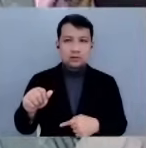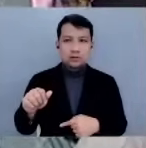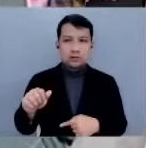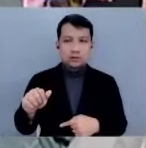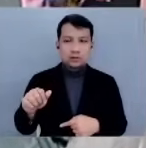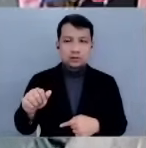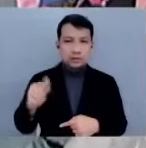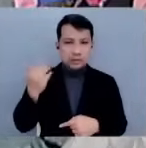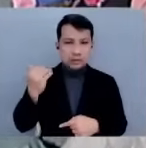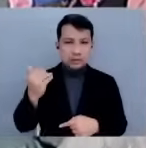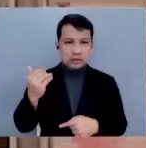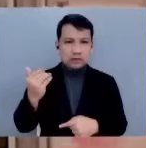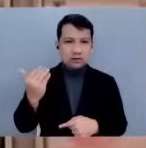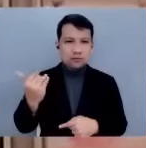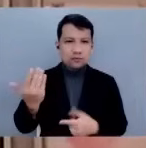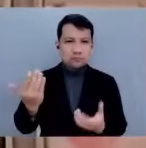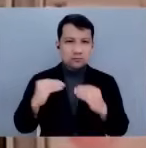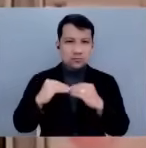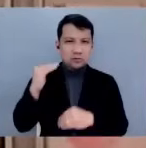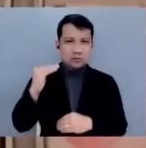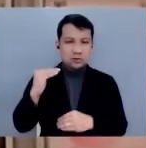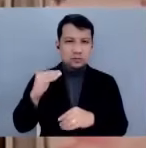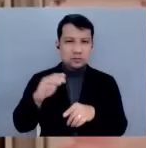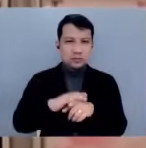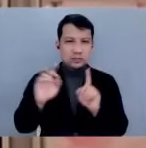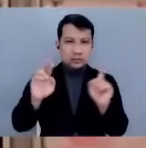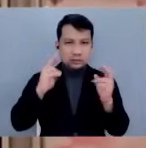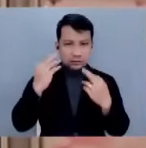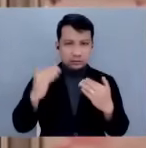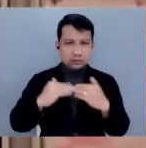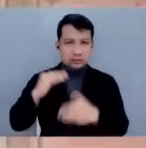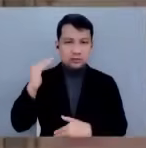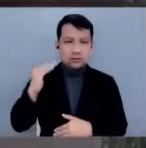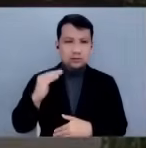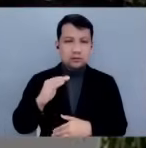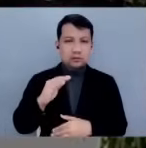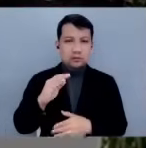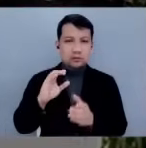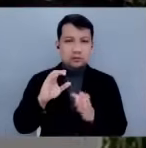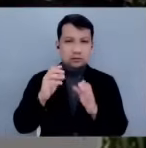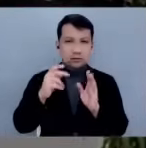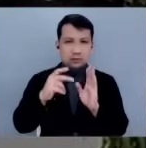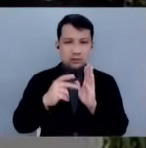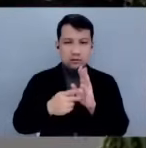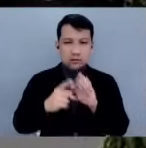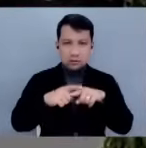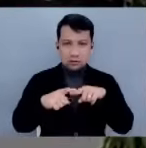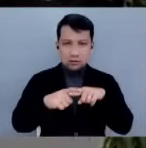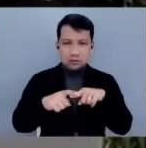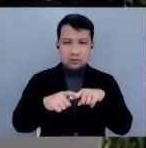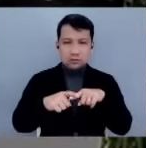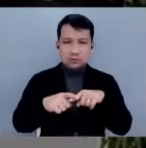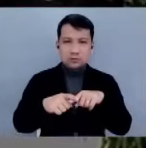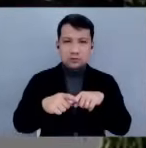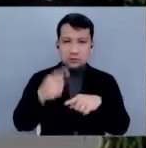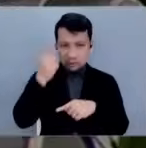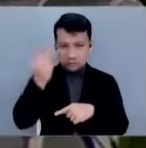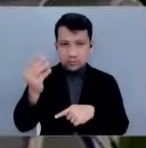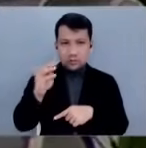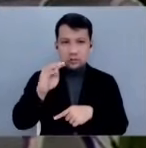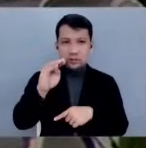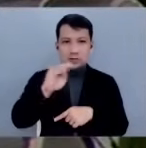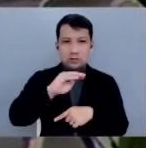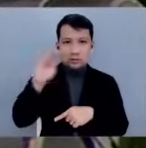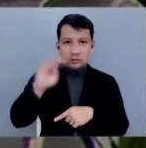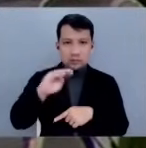Yun nga lang, mukhang mapapalaban sila pagdating ng bill ng kuryente. Abiso pa naman ng Meralco, magtataas yan ng